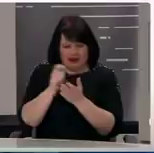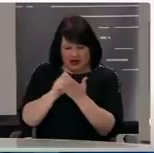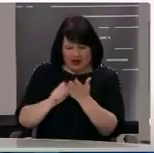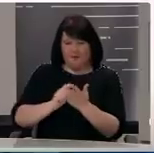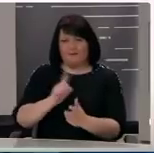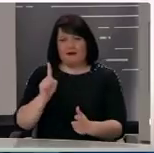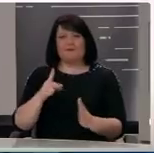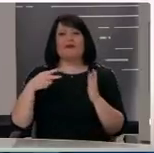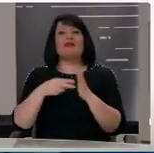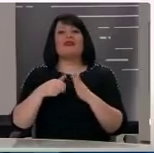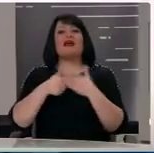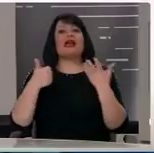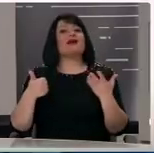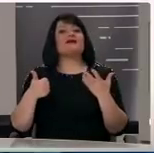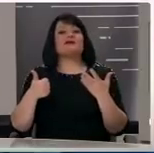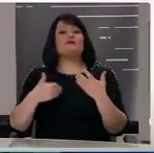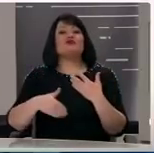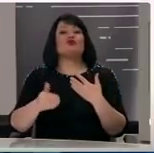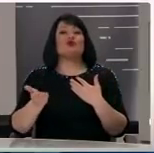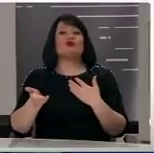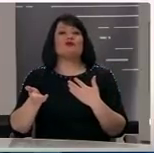Το 2016 πού ήσασταν?